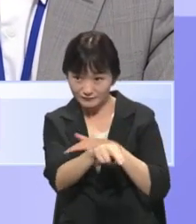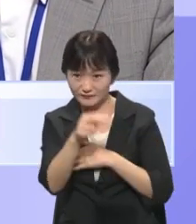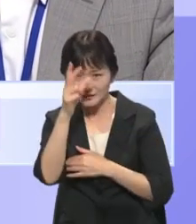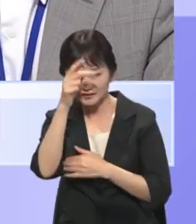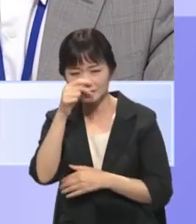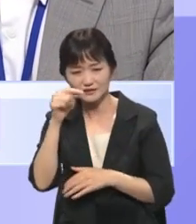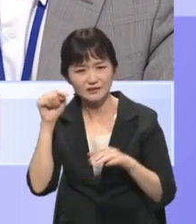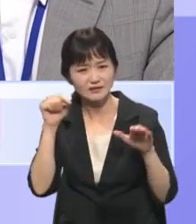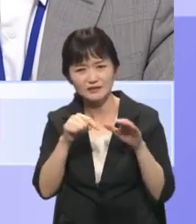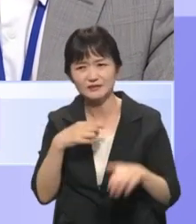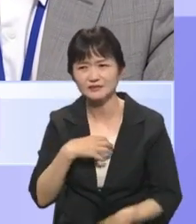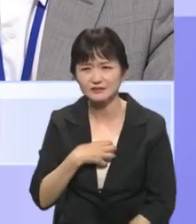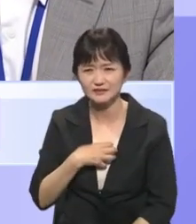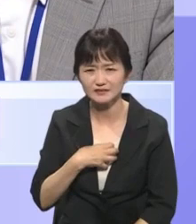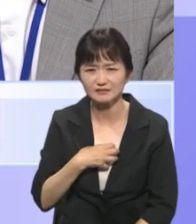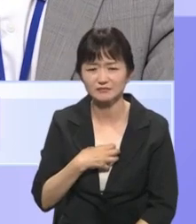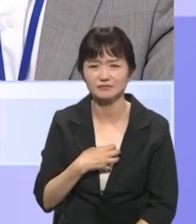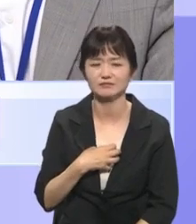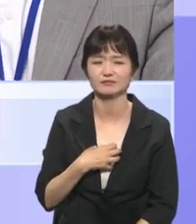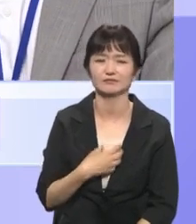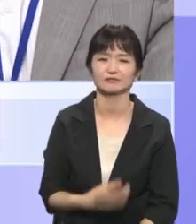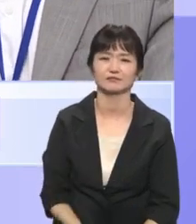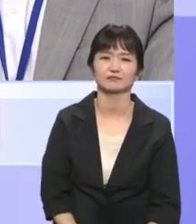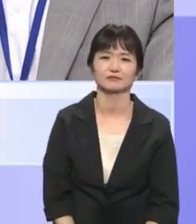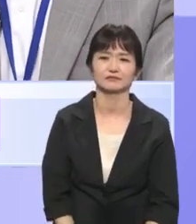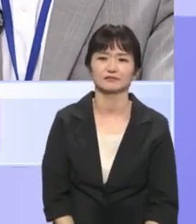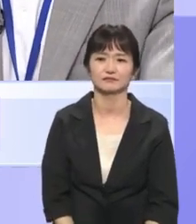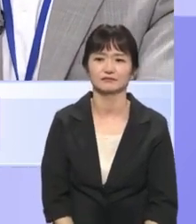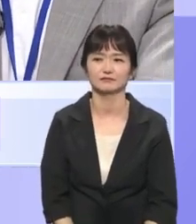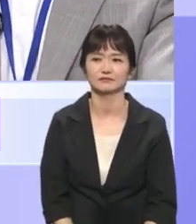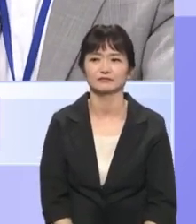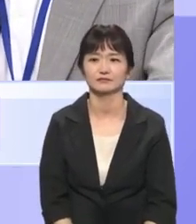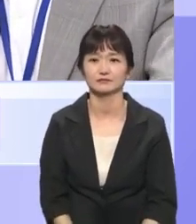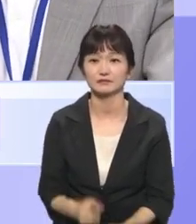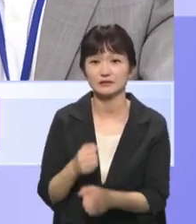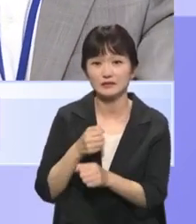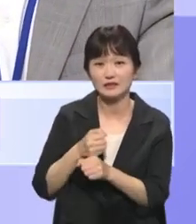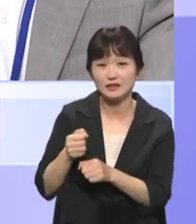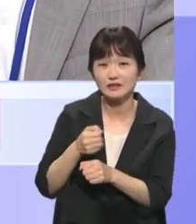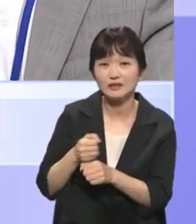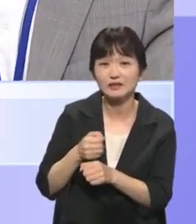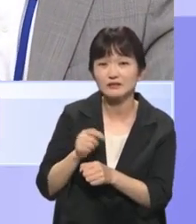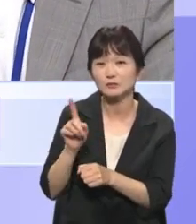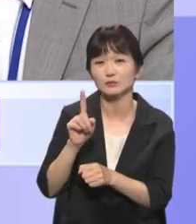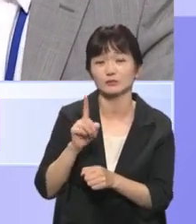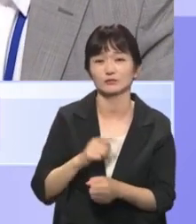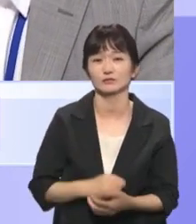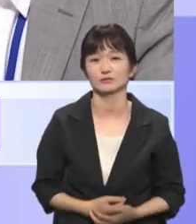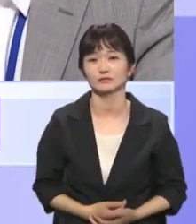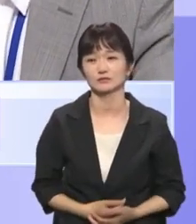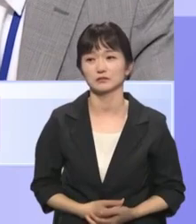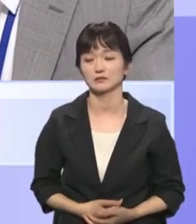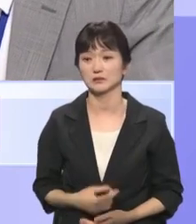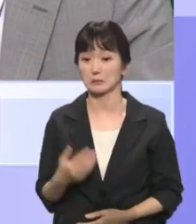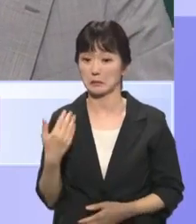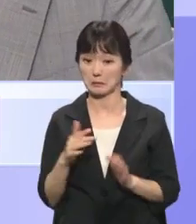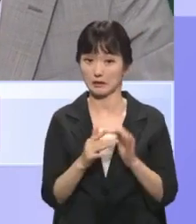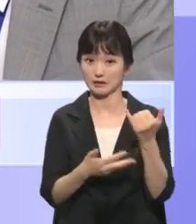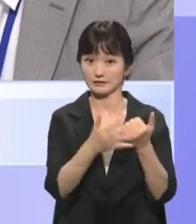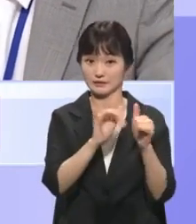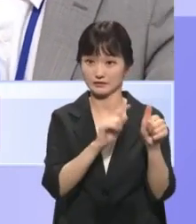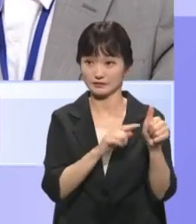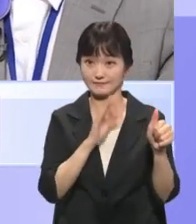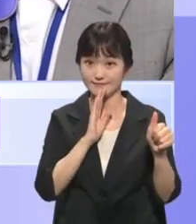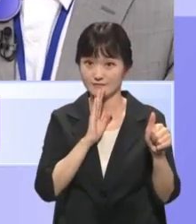위험해지니까 진짜 문제입니다. 네. 자, 지금 더 황당한 건 뭐냐면요. 그 방금 이 유튜버가 내가